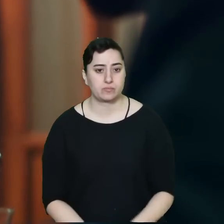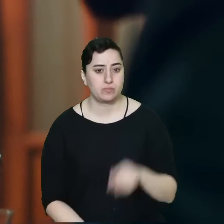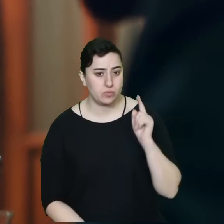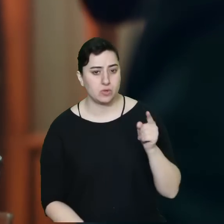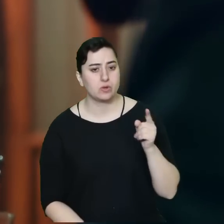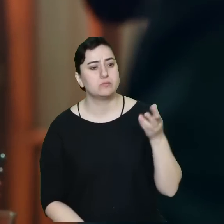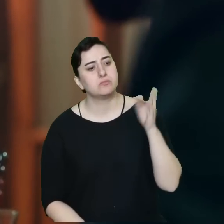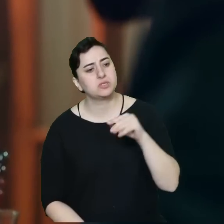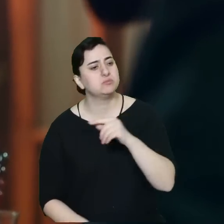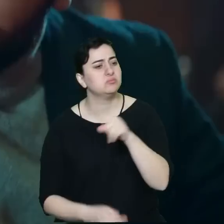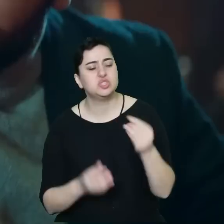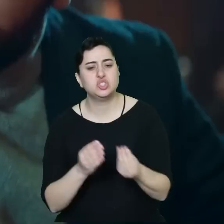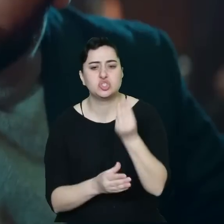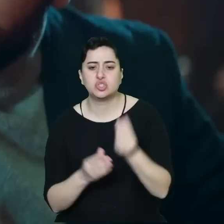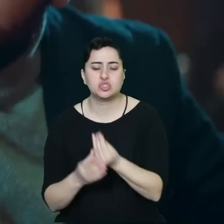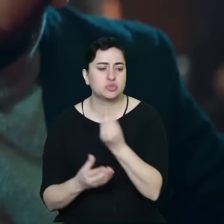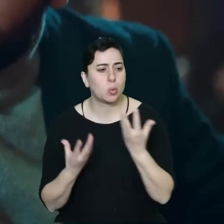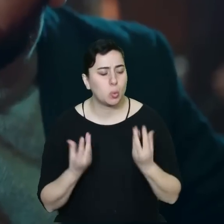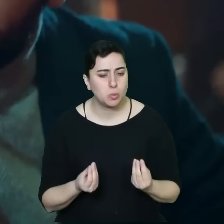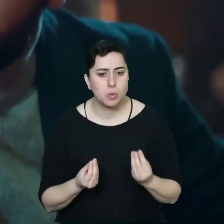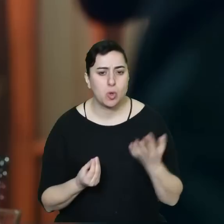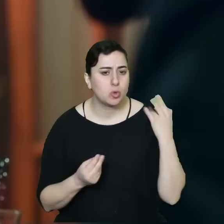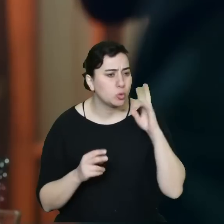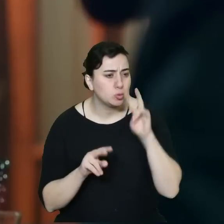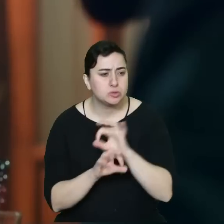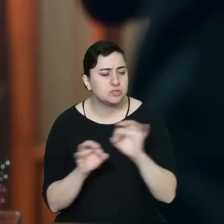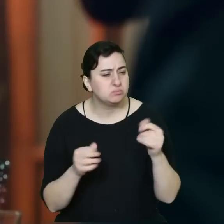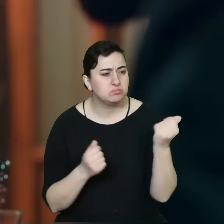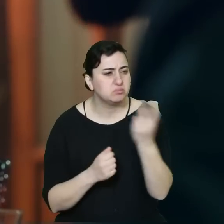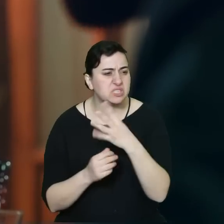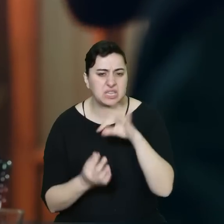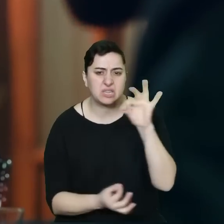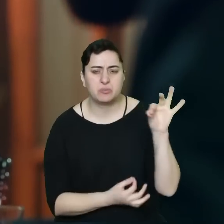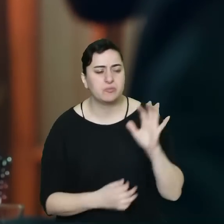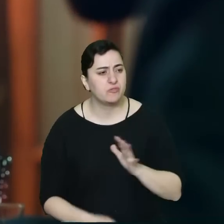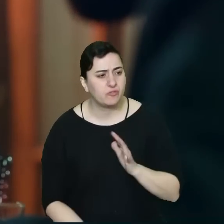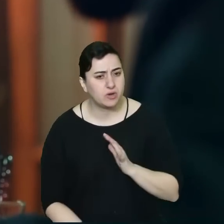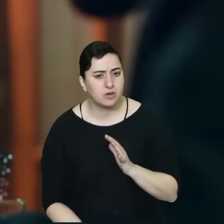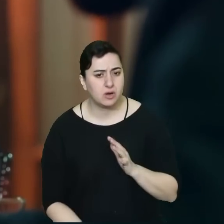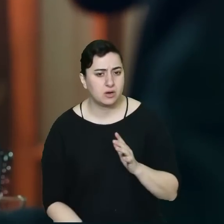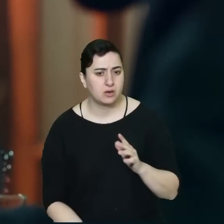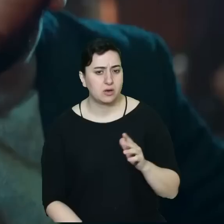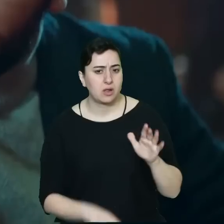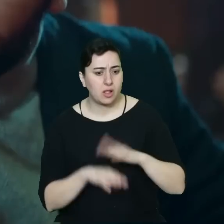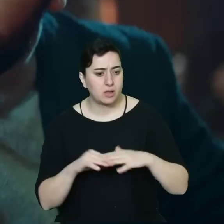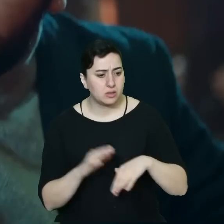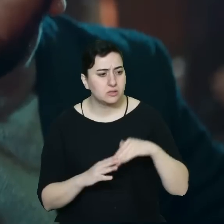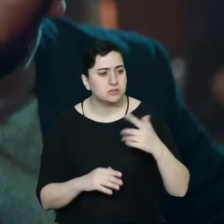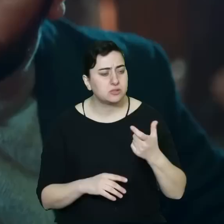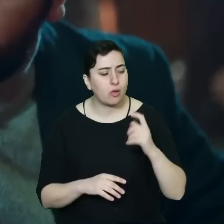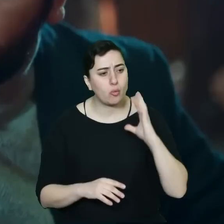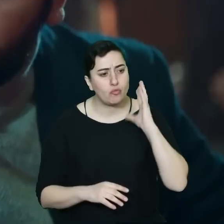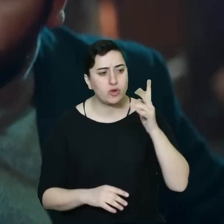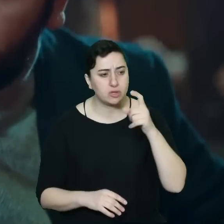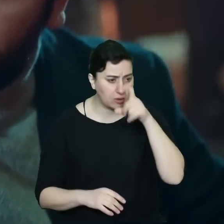Onun dışında başkaları da türemiş. Daha önce hiç mahallede görmediğim tipler. Adamlarda silahın en kralı var.